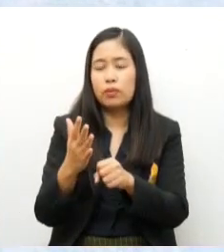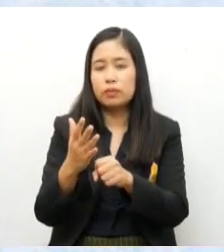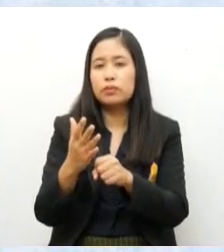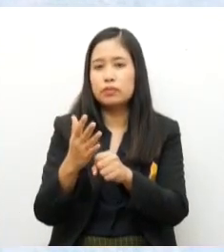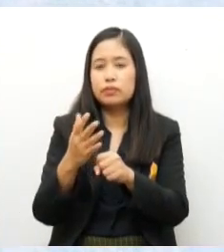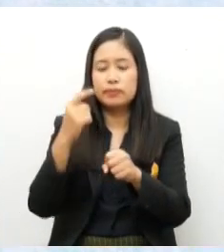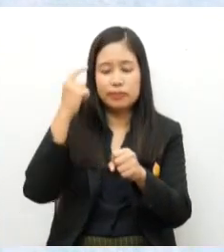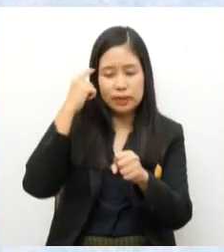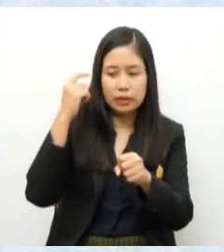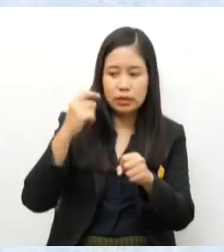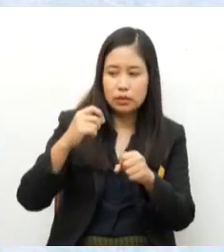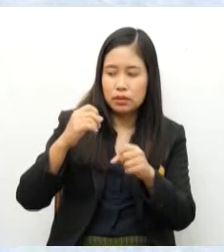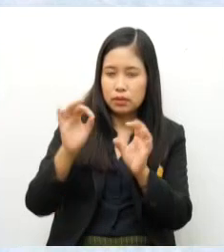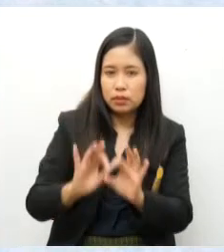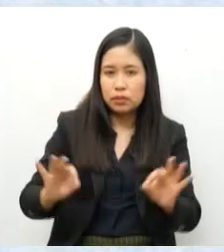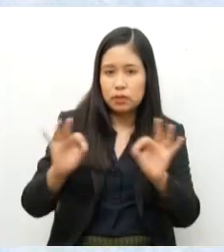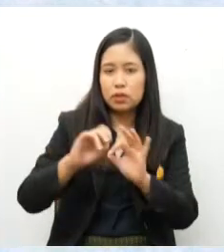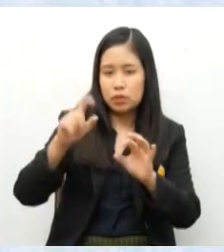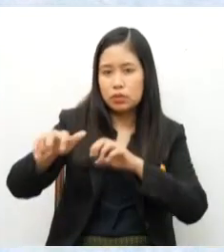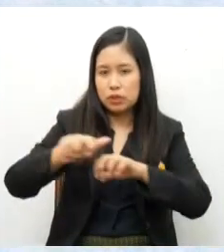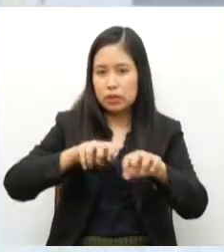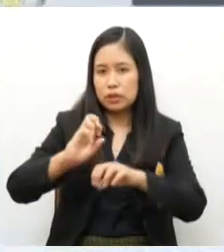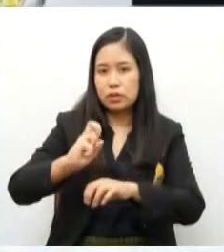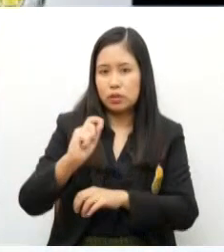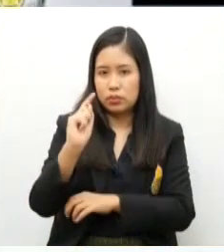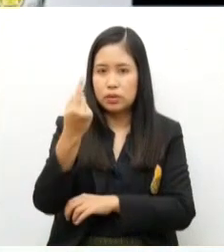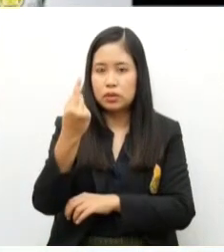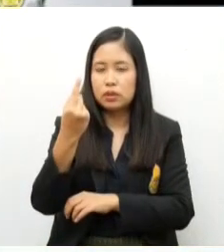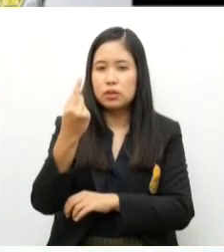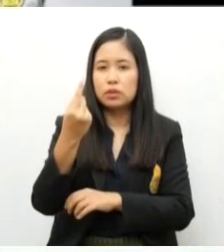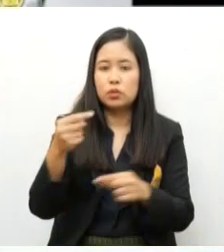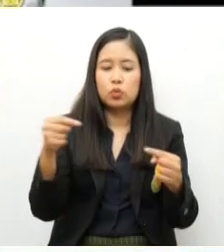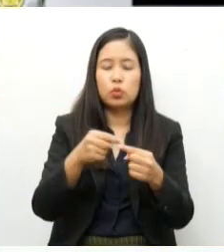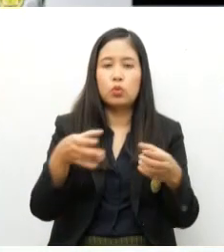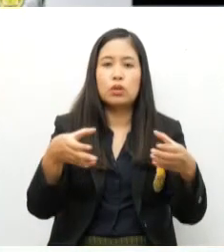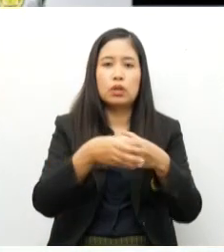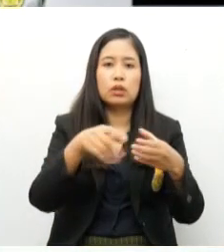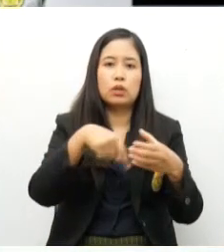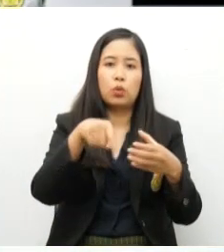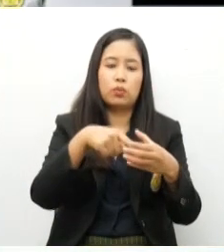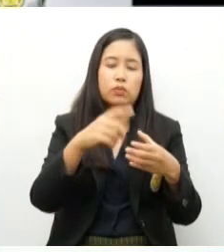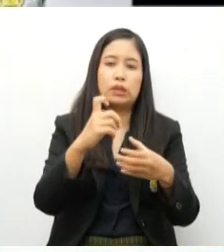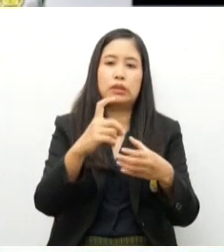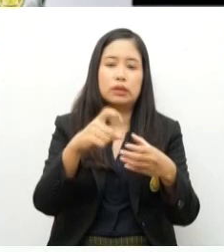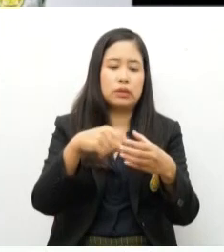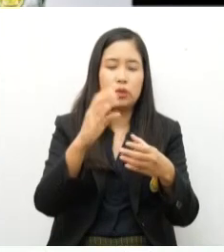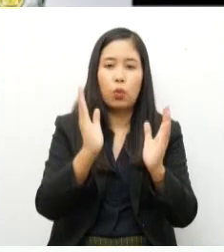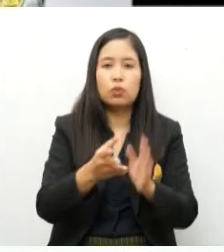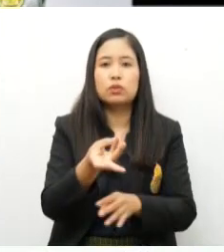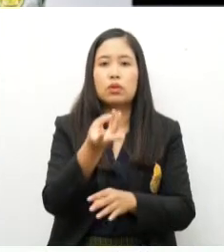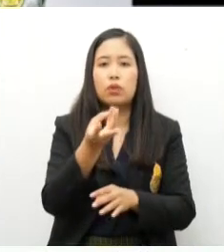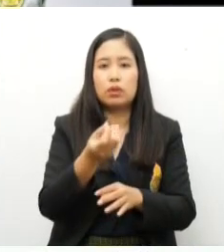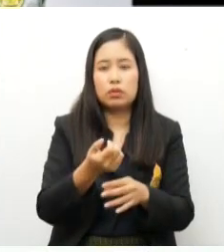งเป็นความจำเป็นของสปทที่จะต้องจัดสอบอีกรอบนึงในคัตเตอร์ที่มีความจำเป็นและขาดแคลนอันนี้ก็รอผล